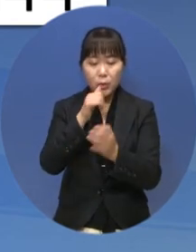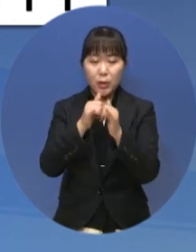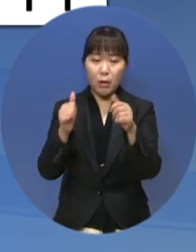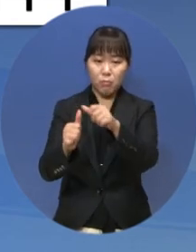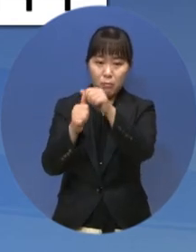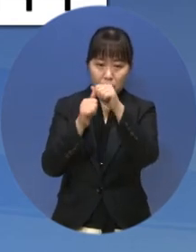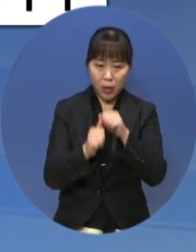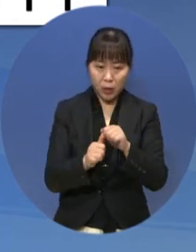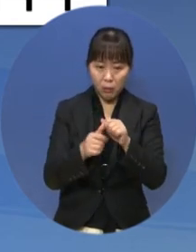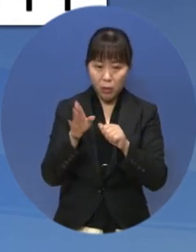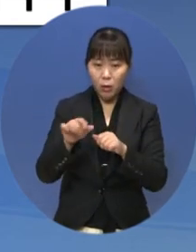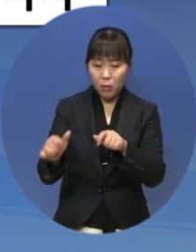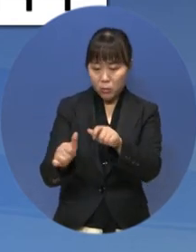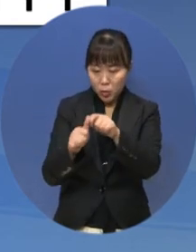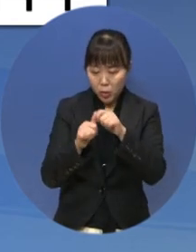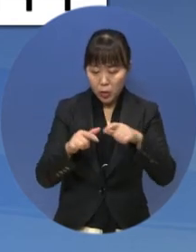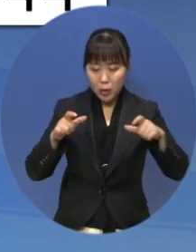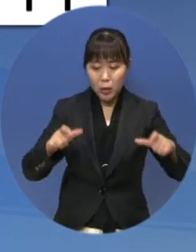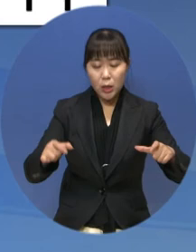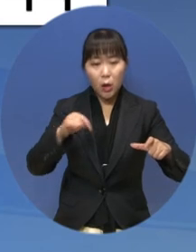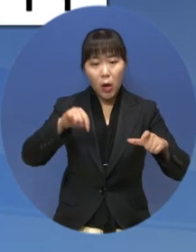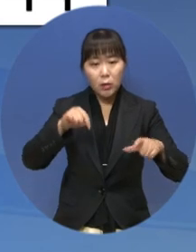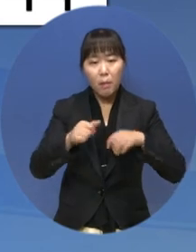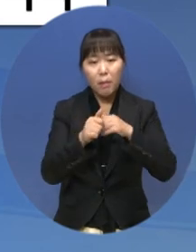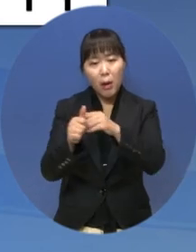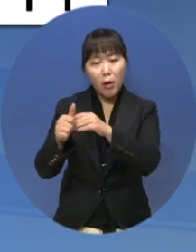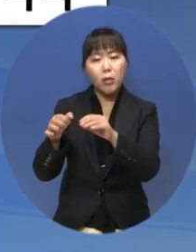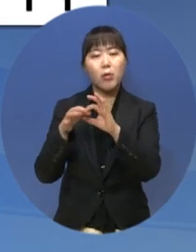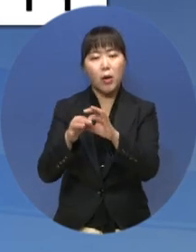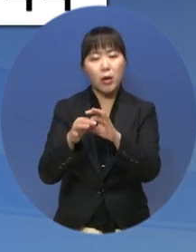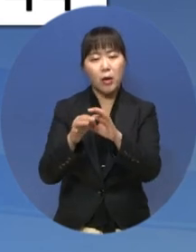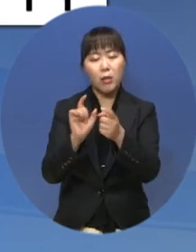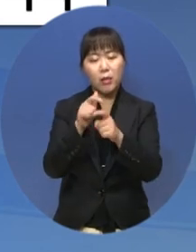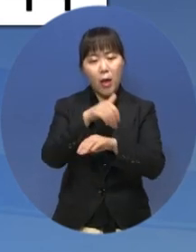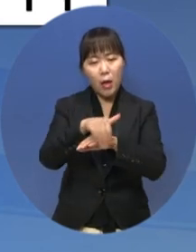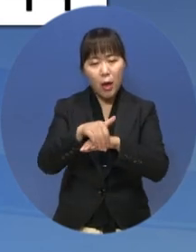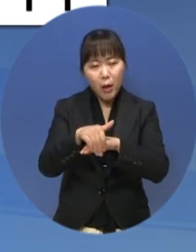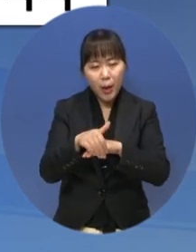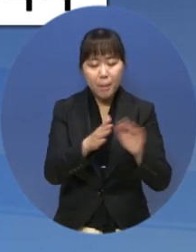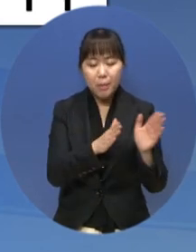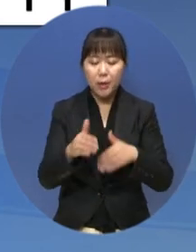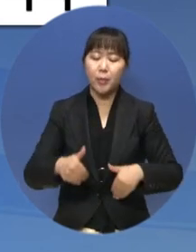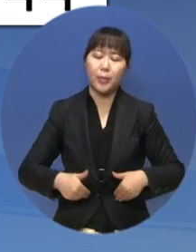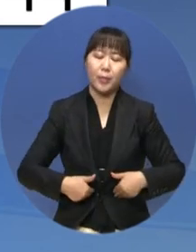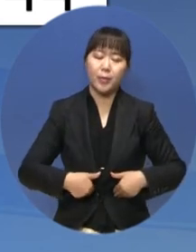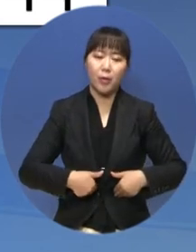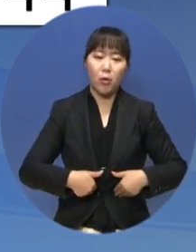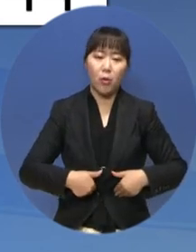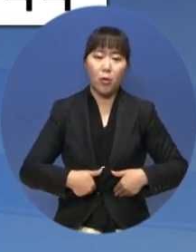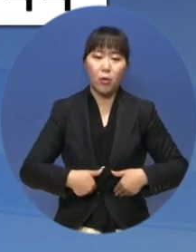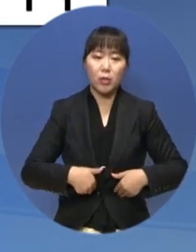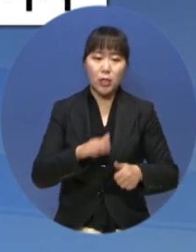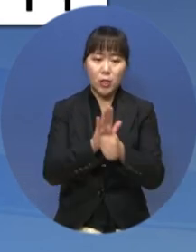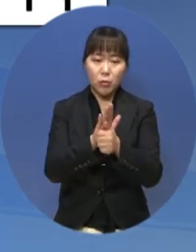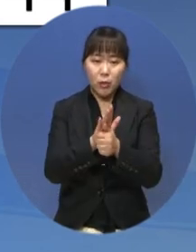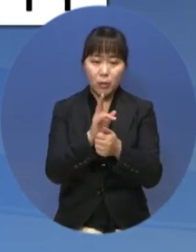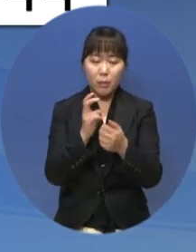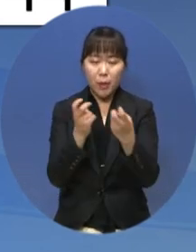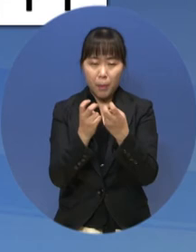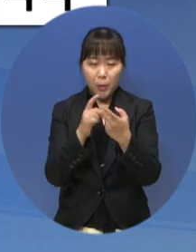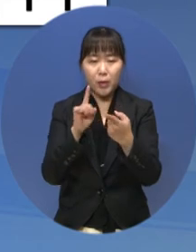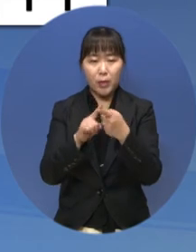있는데 이들을 채용해서 지역에 파견하는 등의 대안을 마련하는 것이 필요하다고 지원책 마련을